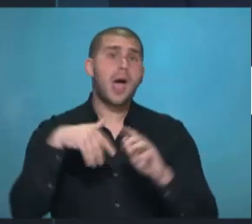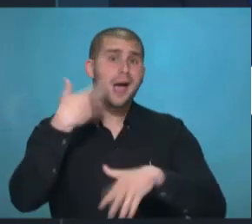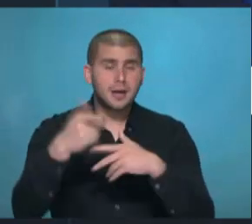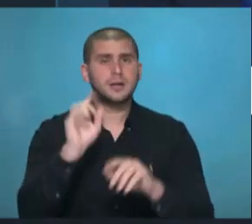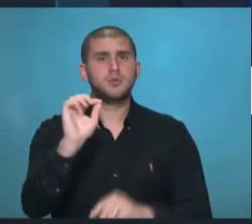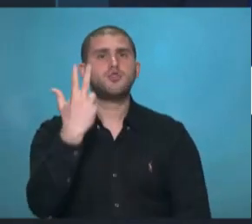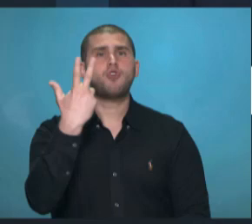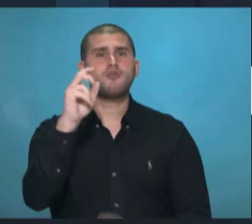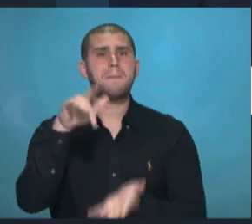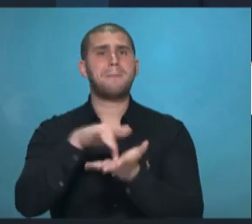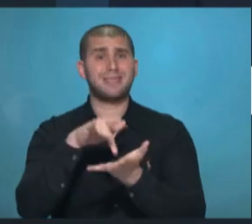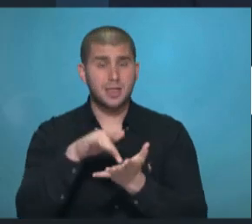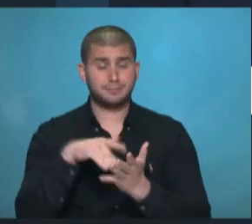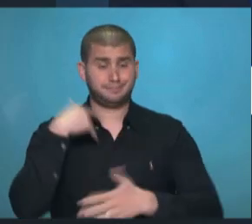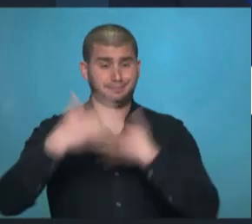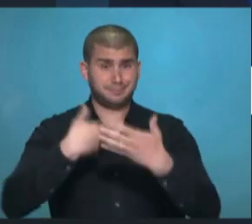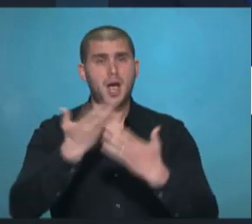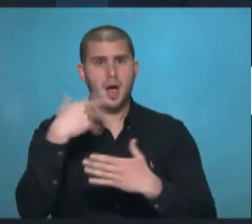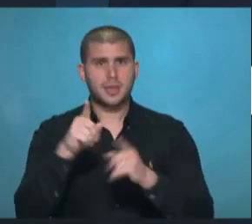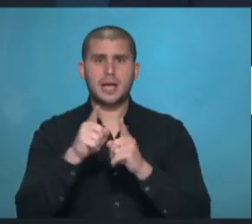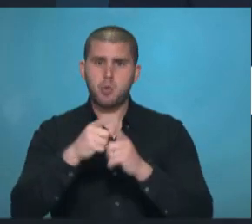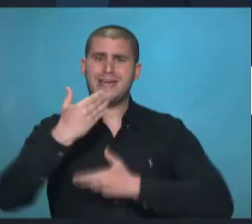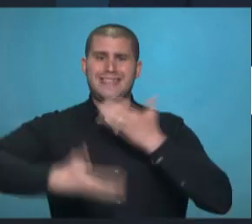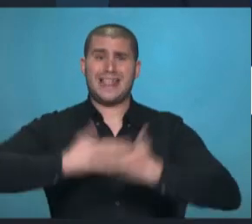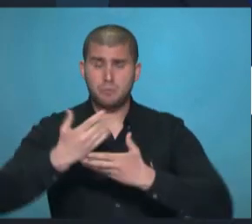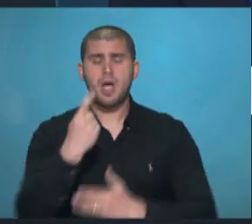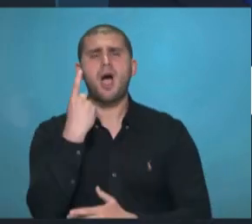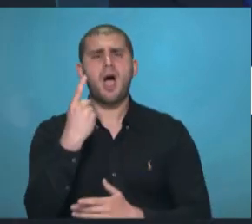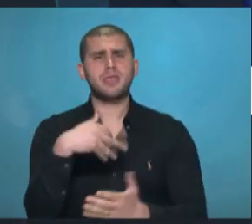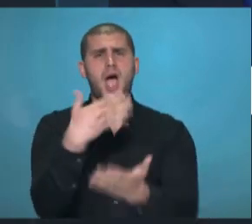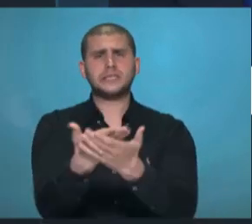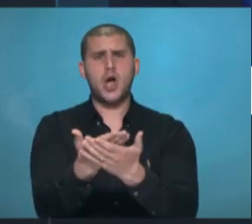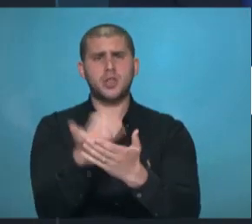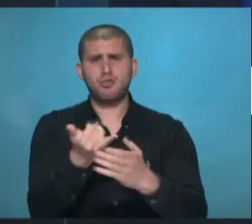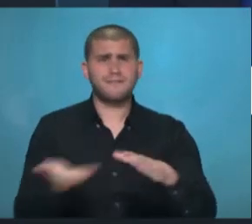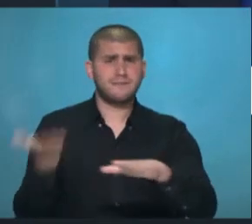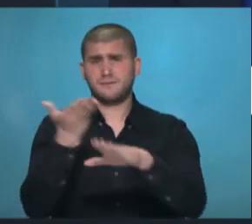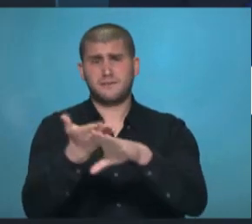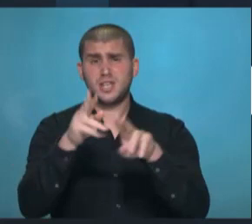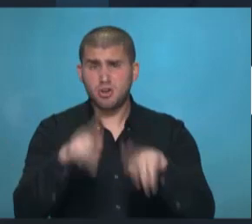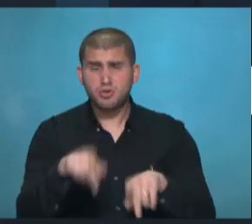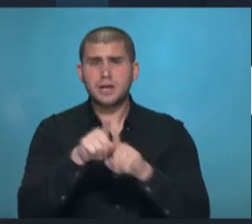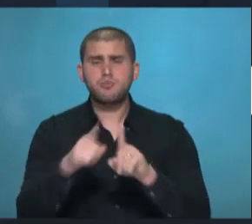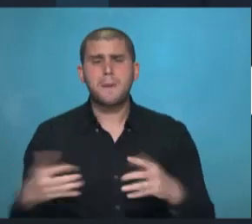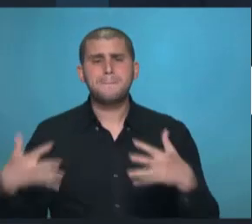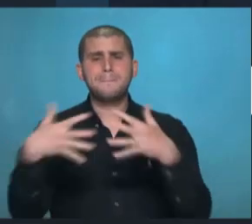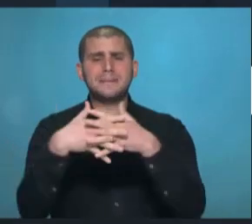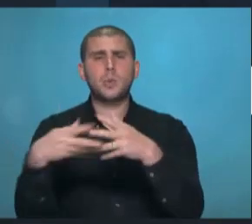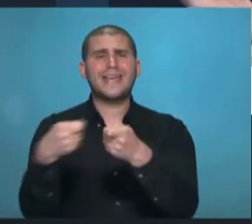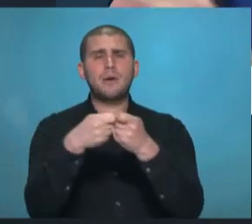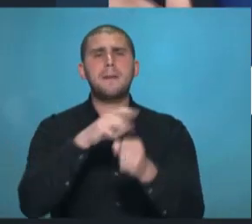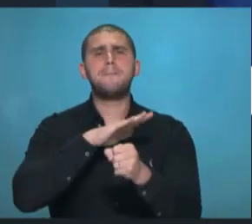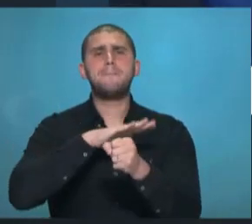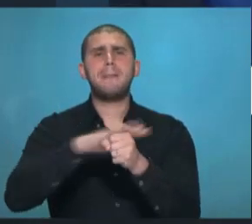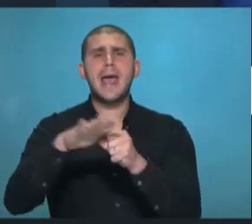30 מנדטים. במהלך היום הייתה פריצת דרך, אחת ההצעות שעכשיו מונחת על השולחן, היא מיזוג ארגוני מלא,